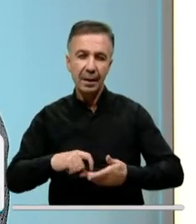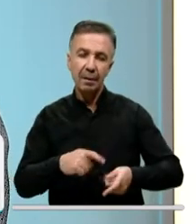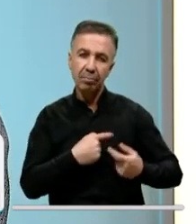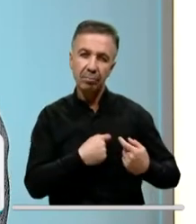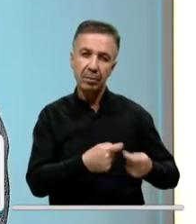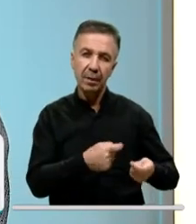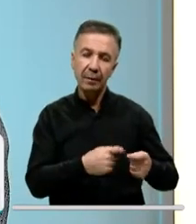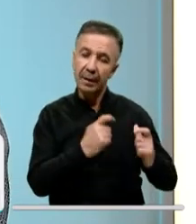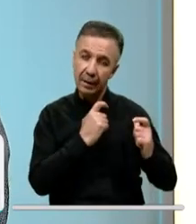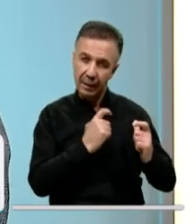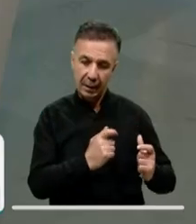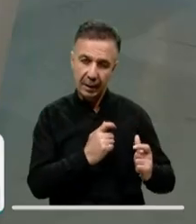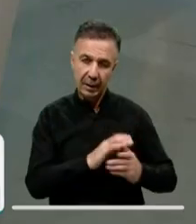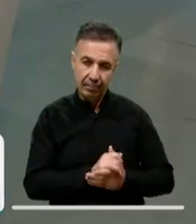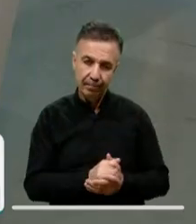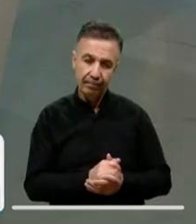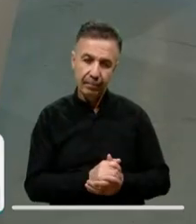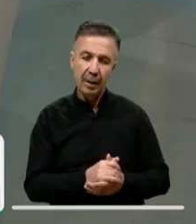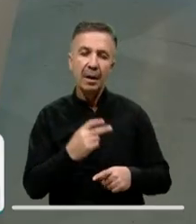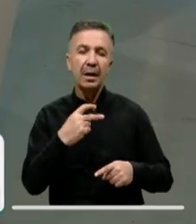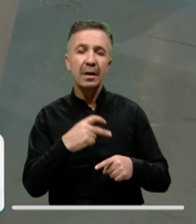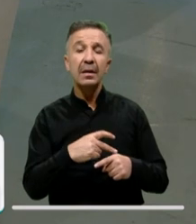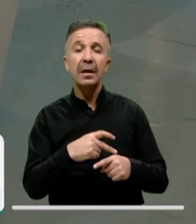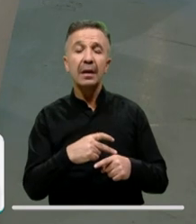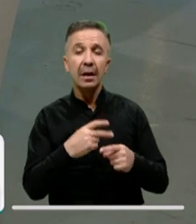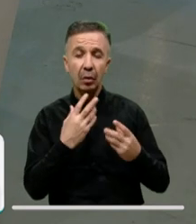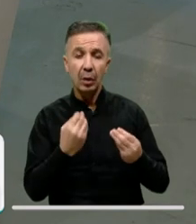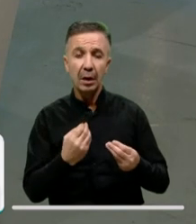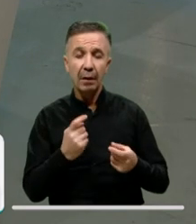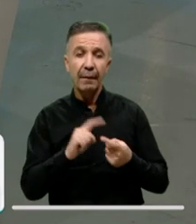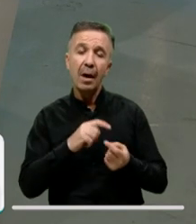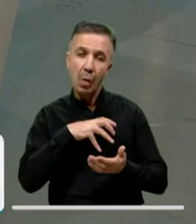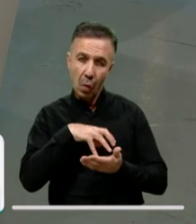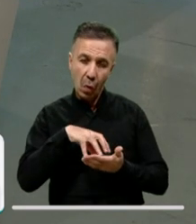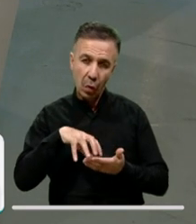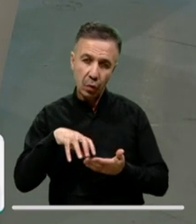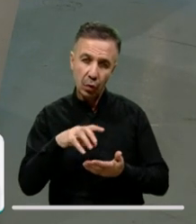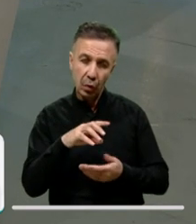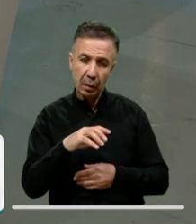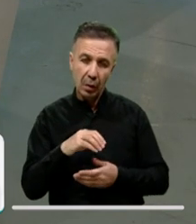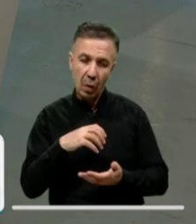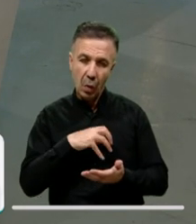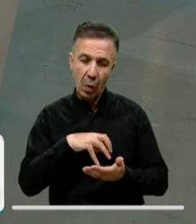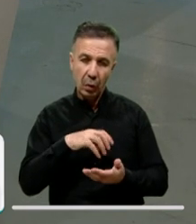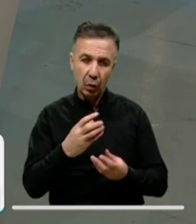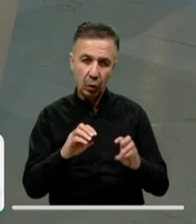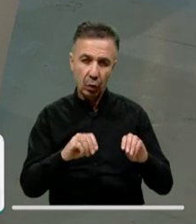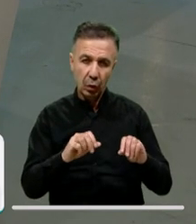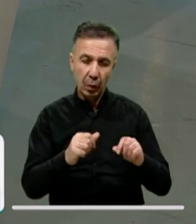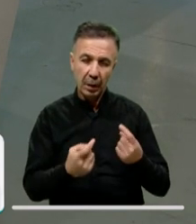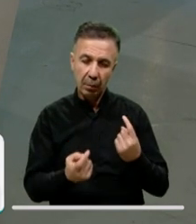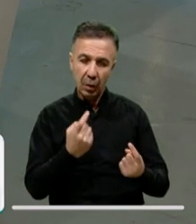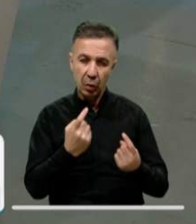ettiği yerlerle zekat olarak ve öşür olarak, yani toprak mahsulleri zekat